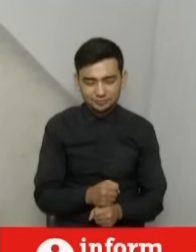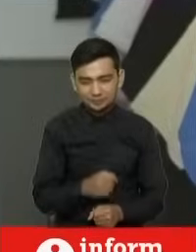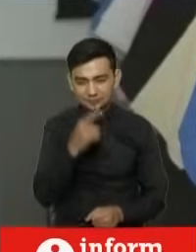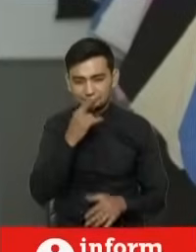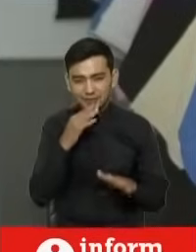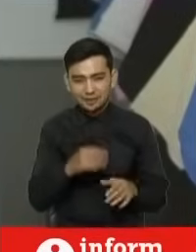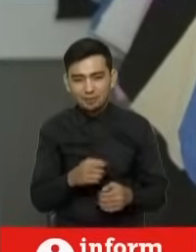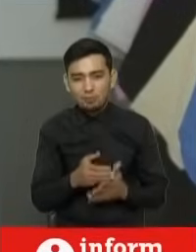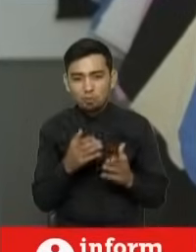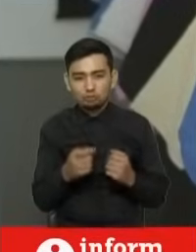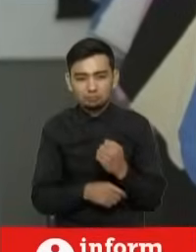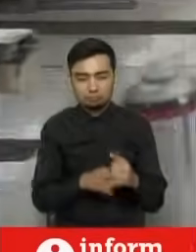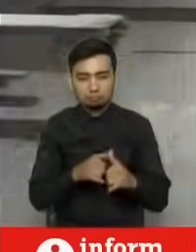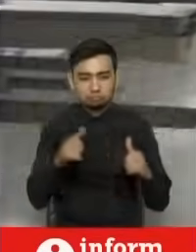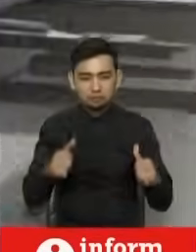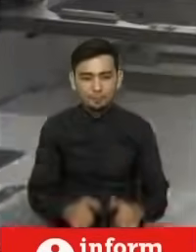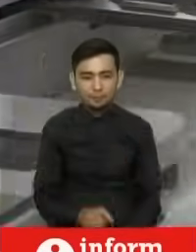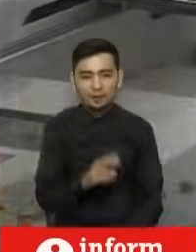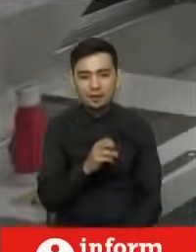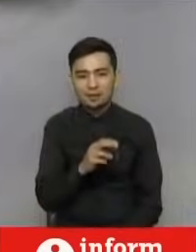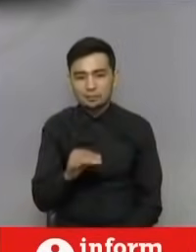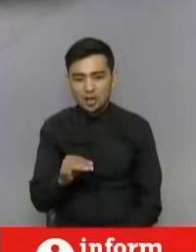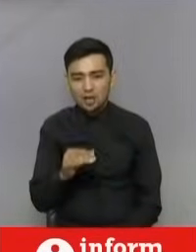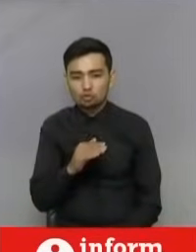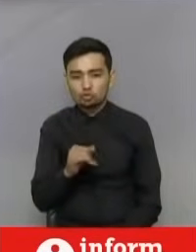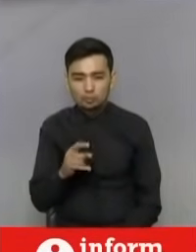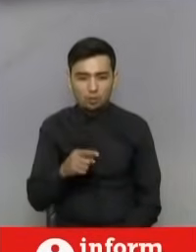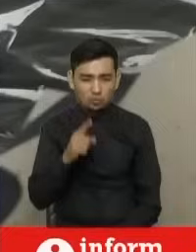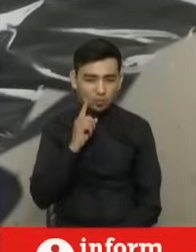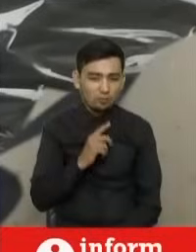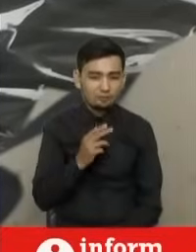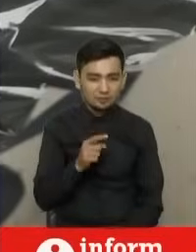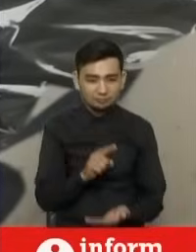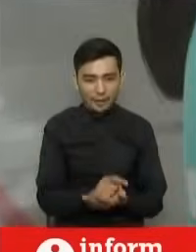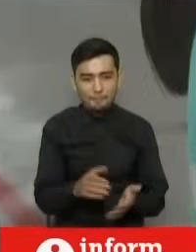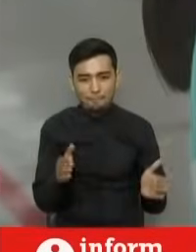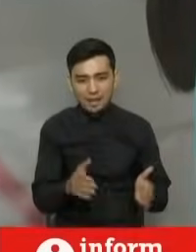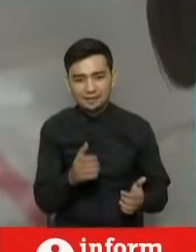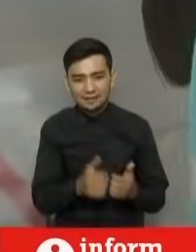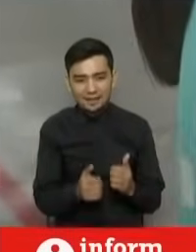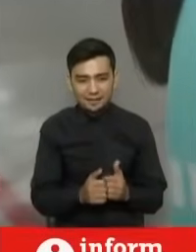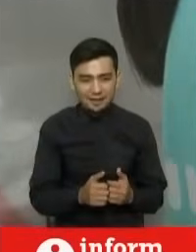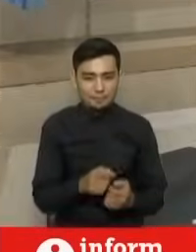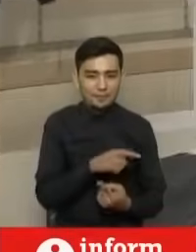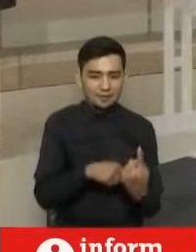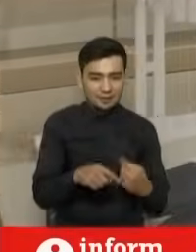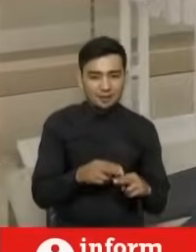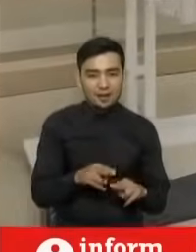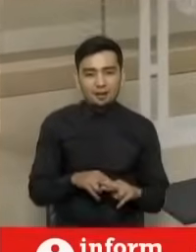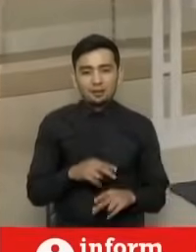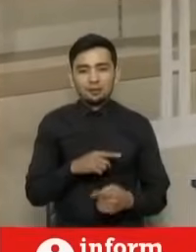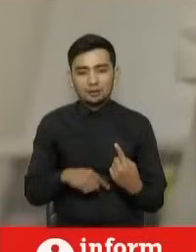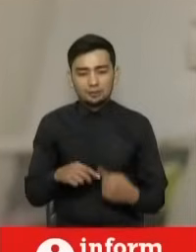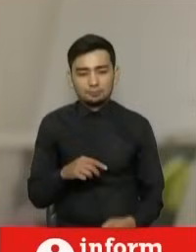продукции. Безусловно, Каспий Жума выгодна и малому среднему бизнесу, таким брендам, таким компаниям, как мы, потому что